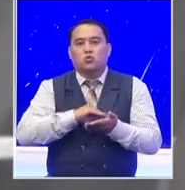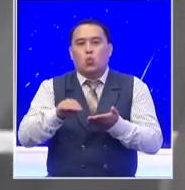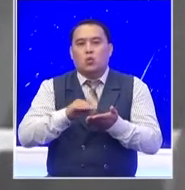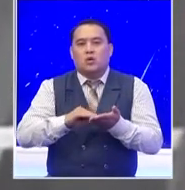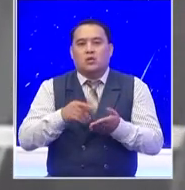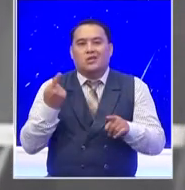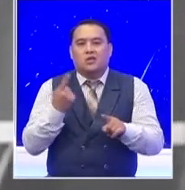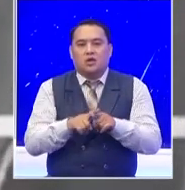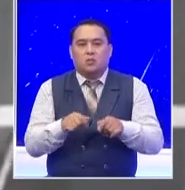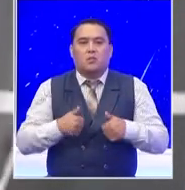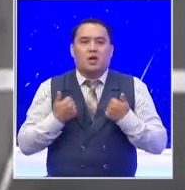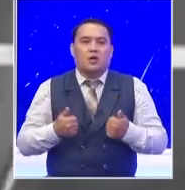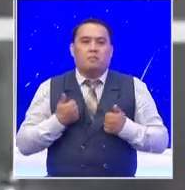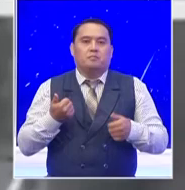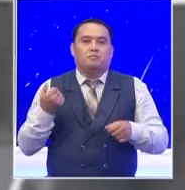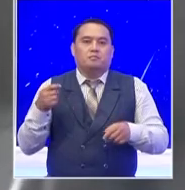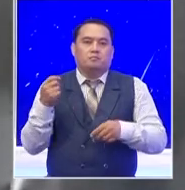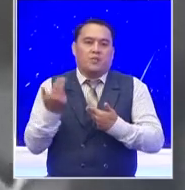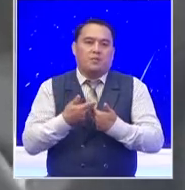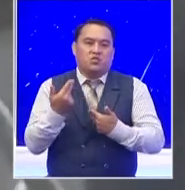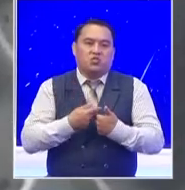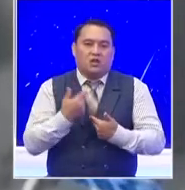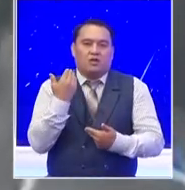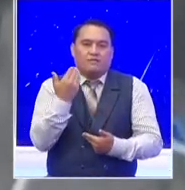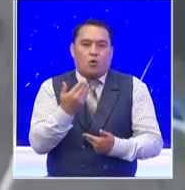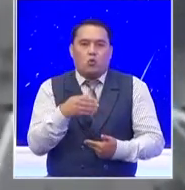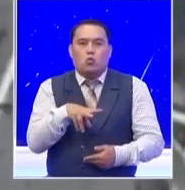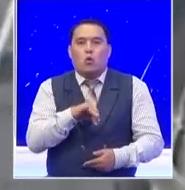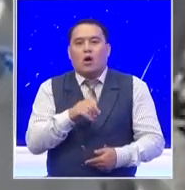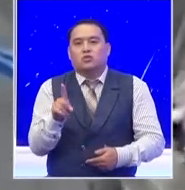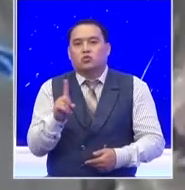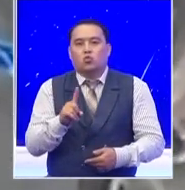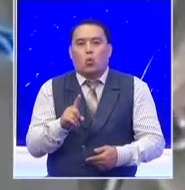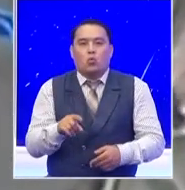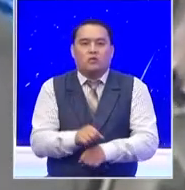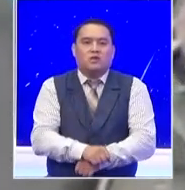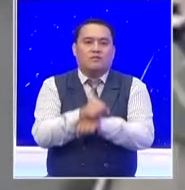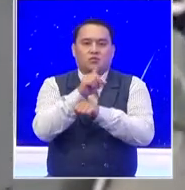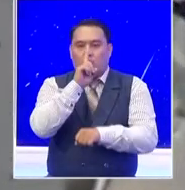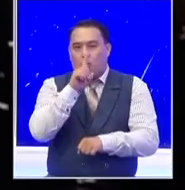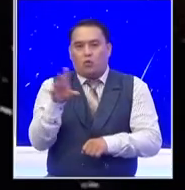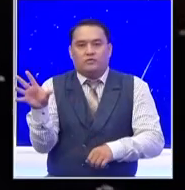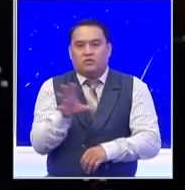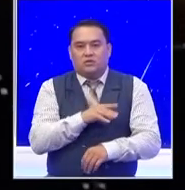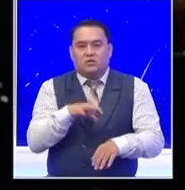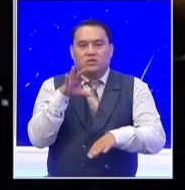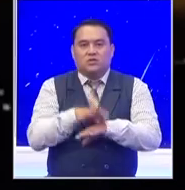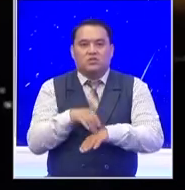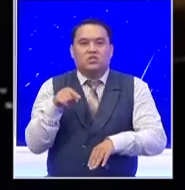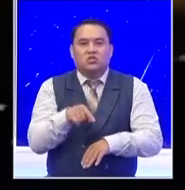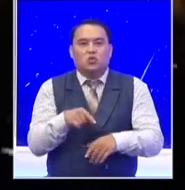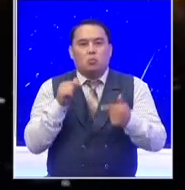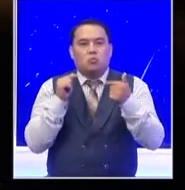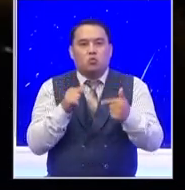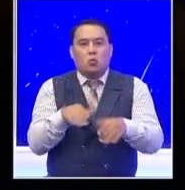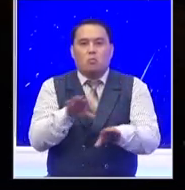их технику, пытаясь помешать освещению происходящего. Лукашенко заявил, что не допустит революции. По всей стране задержаны тысячи